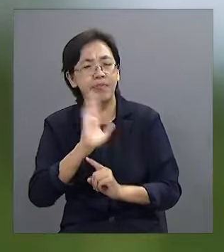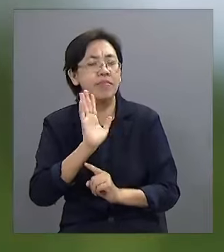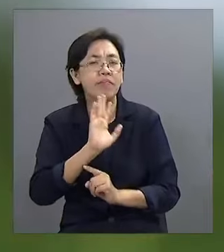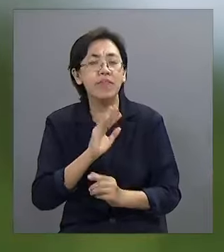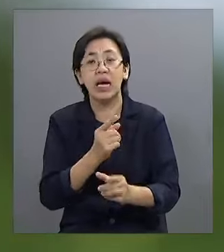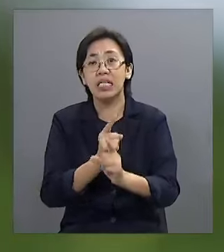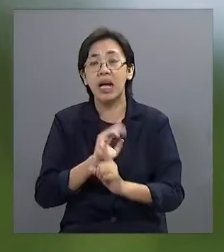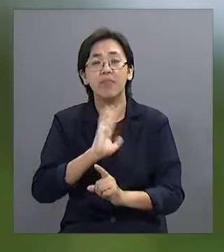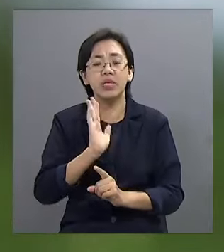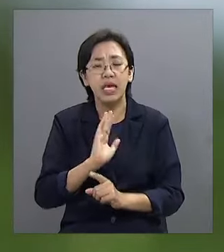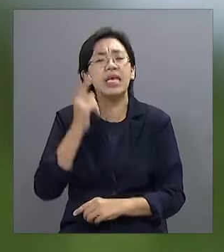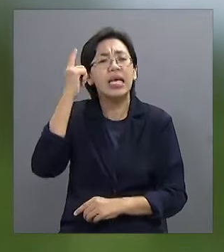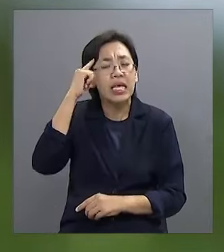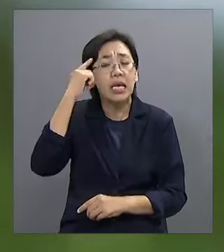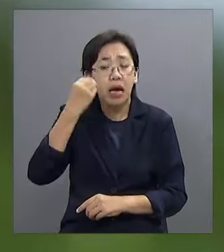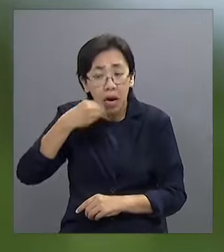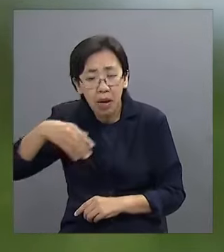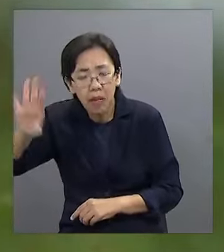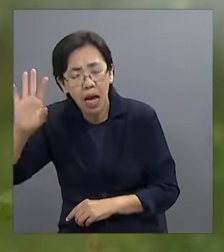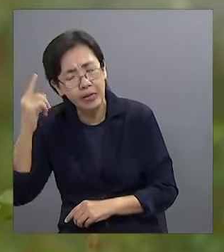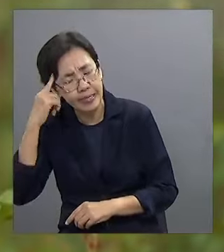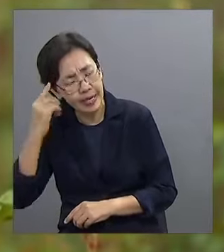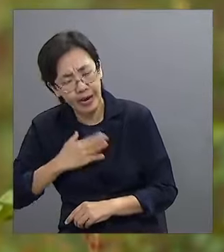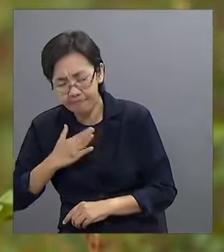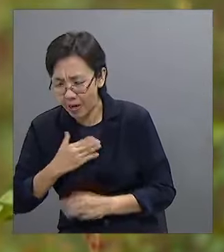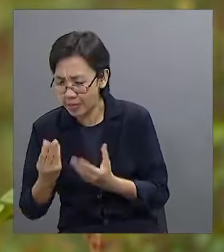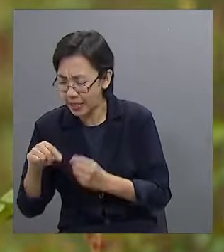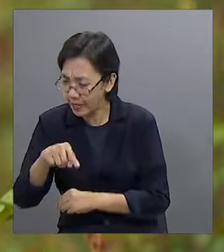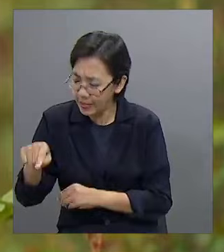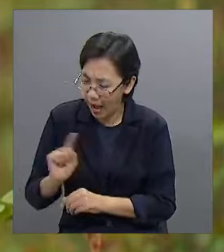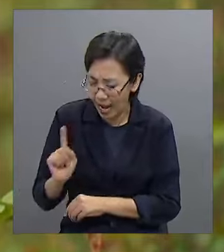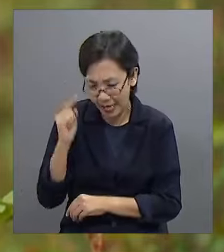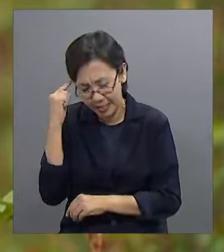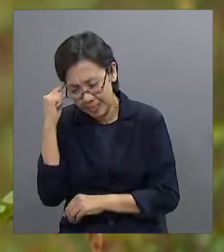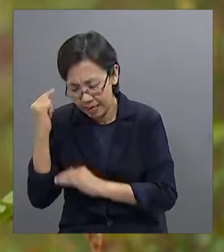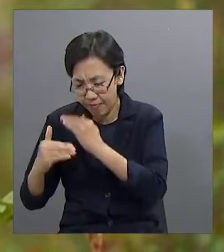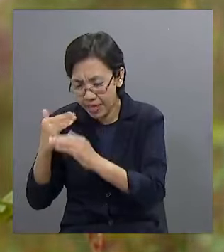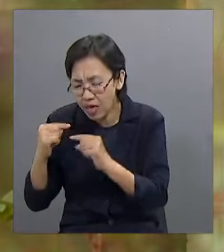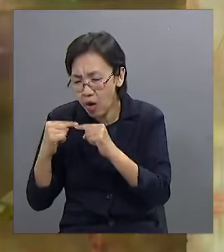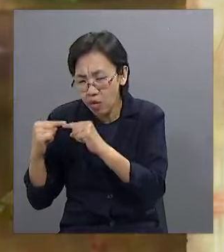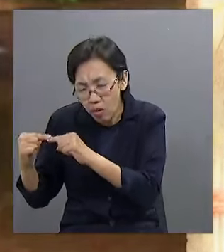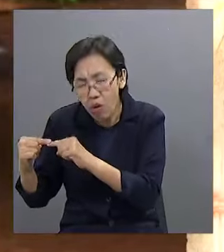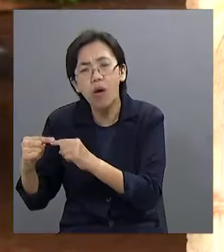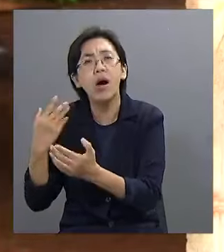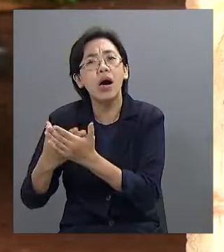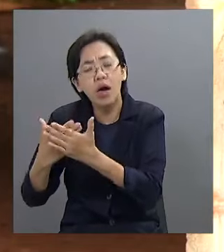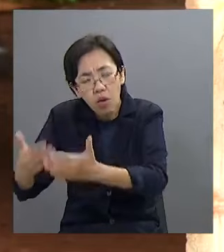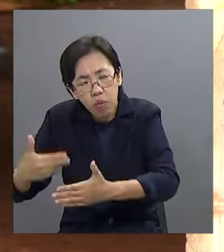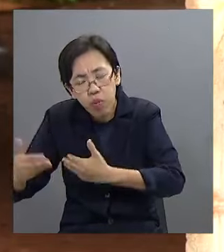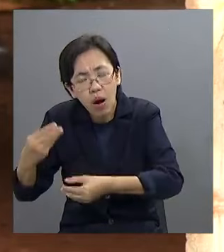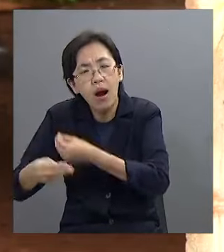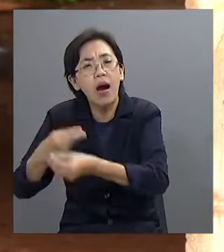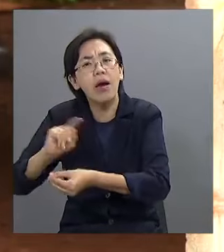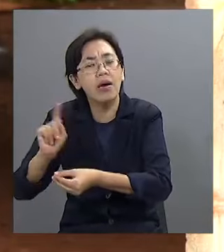อยู่และคุณจะพัฒนาสิ่งที่คุณมีนั้นอย่างไรจะต่อยอดจะเพิ่มมูลค่าได้อย่างไรและจะเก็บรักษ